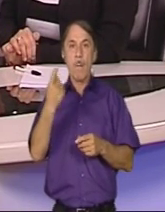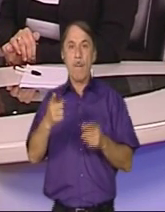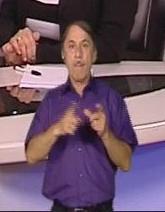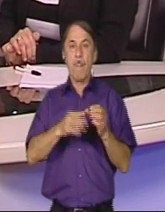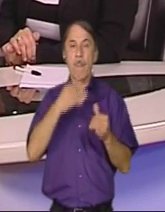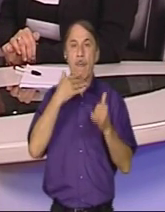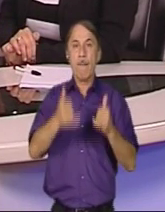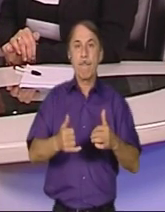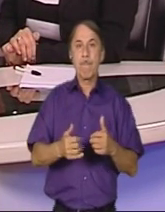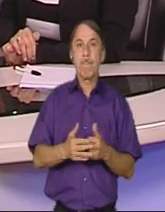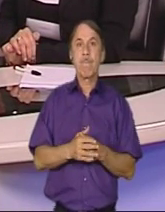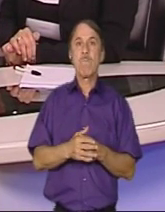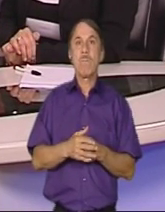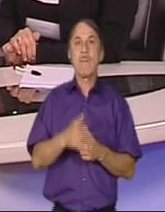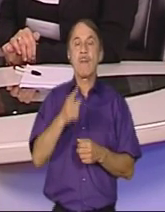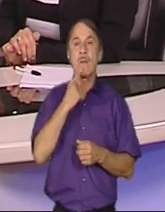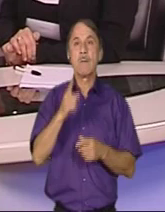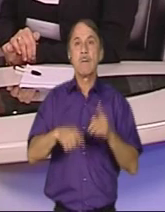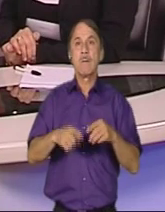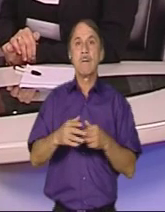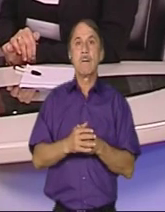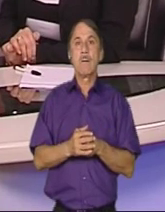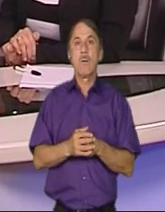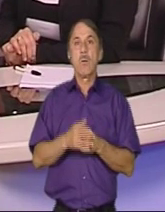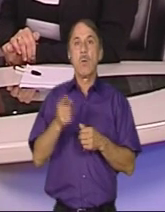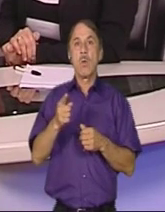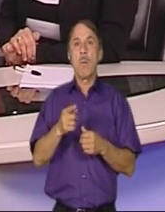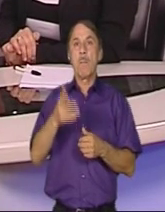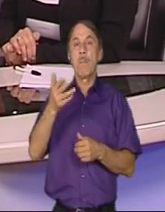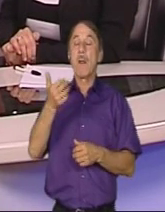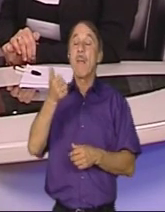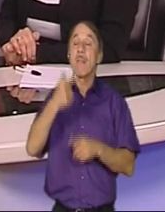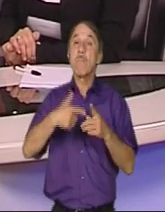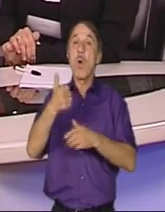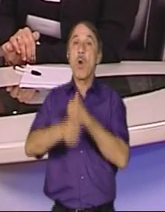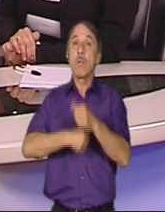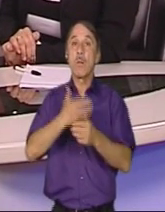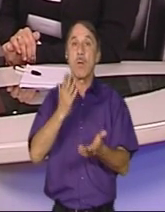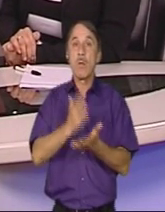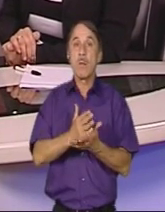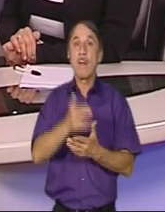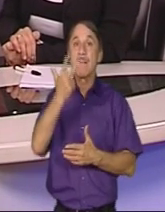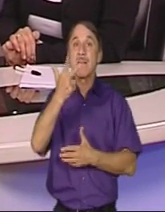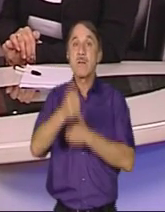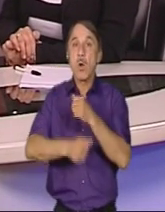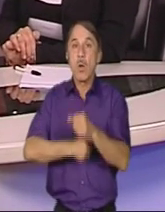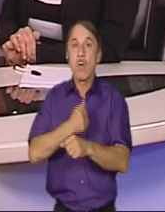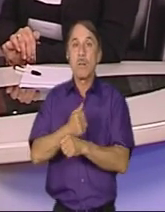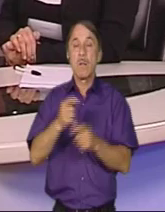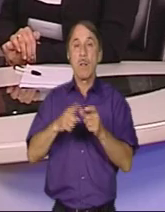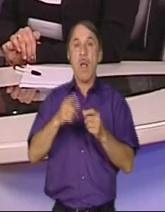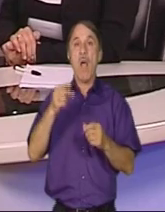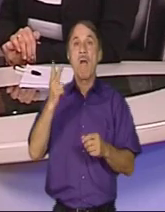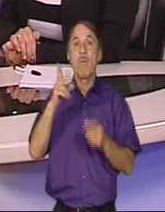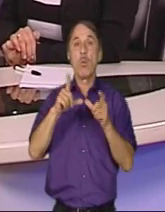I tu dođemo recimo do još jednog lažnog predizbornog obećanja, to je borba protiv kriminala i korupcije. Pazite, 3 godine su na vlasti. Za